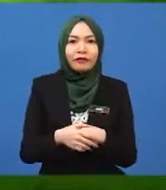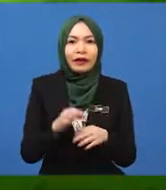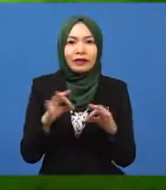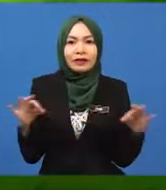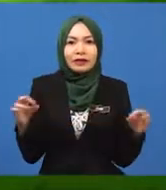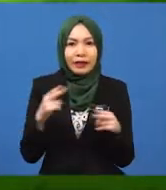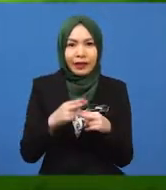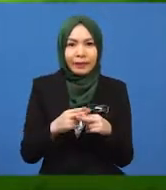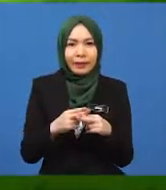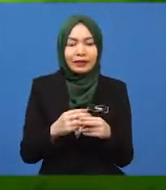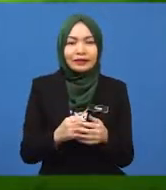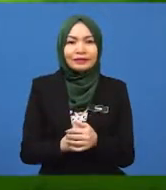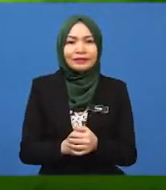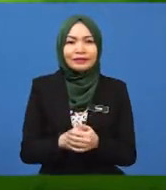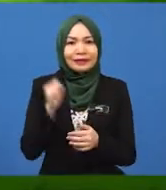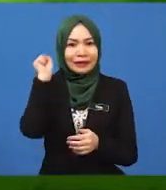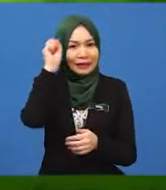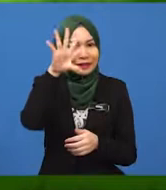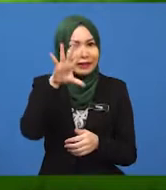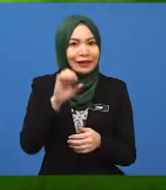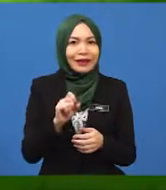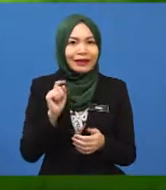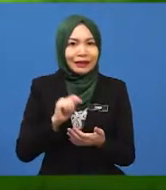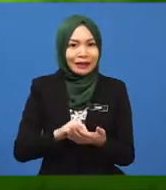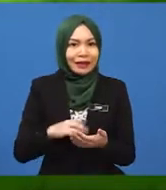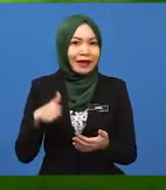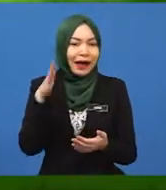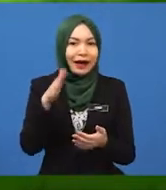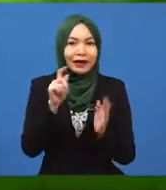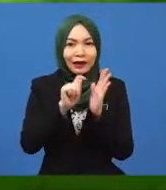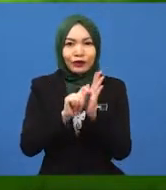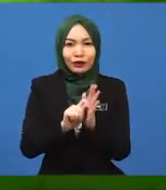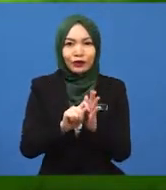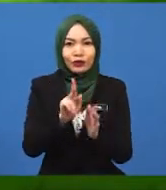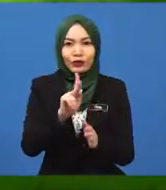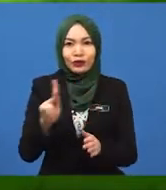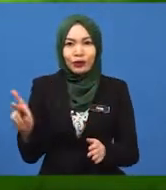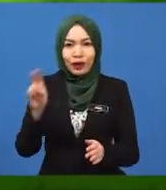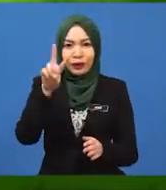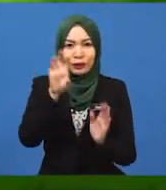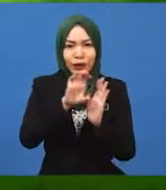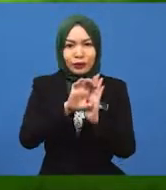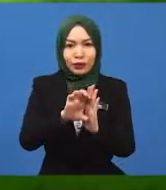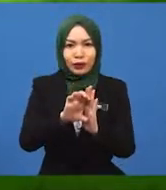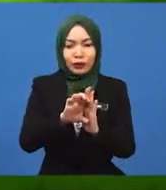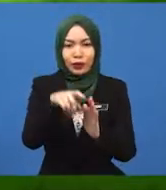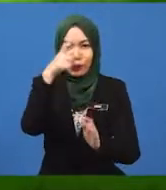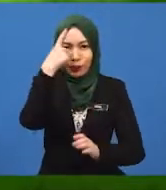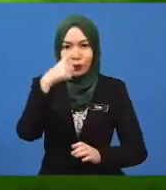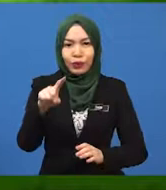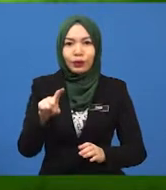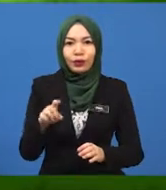Pada paparan ini, cikgu akan menunjukkan dua contoh supaya